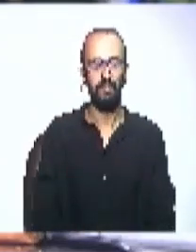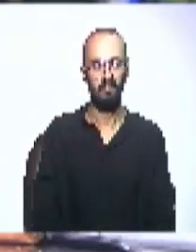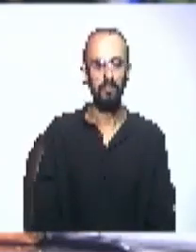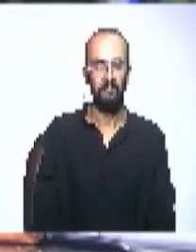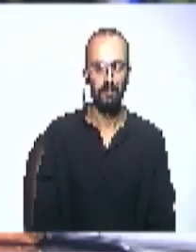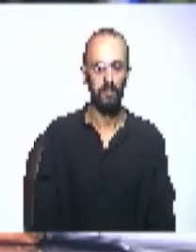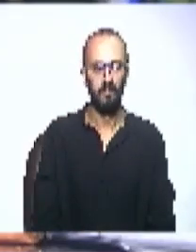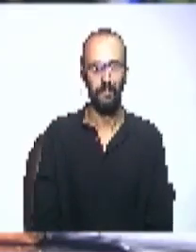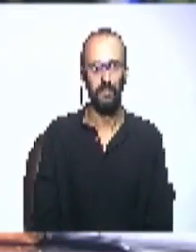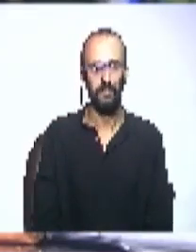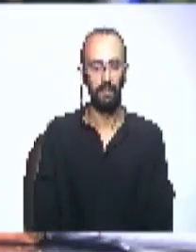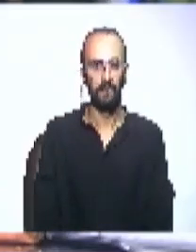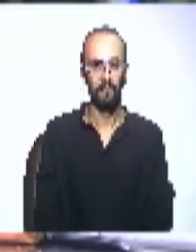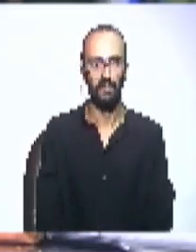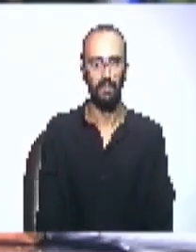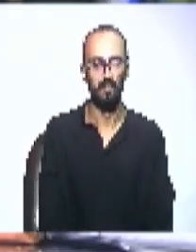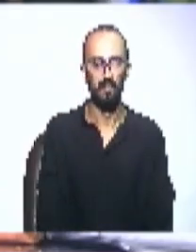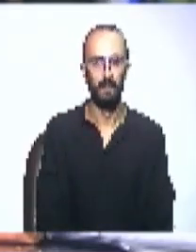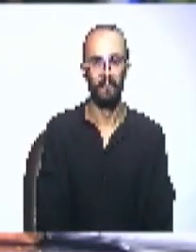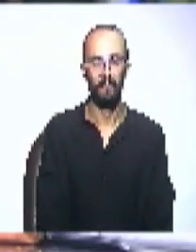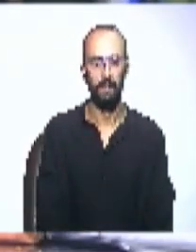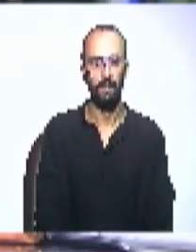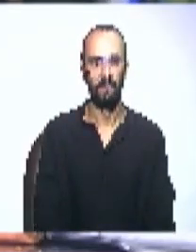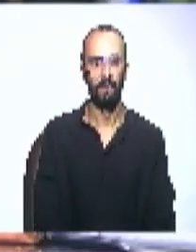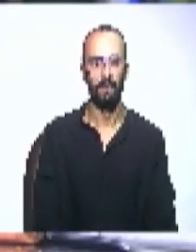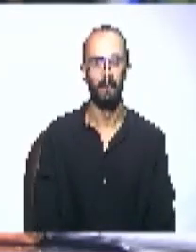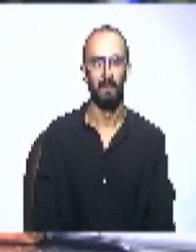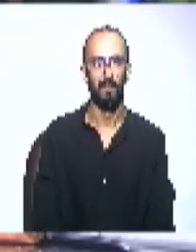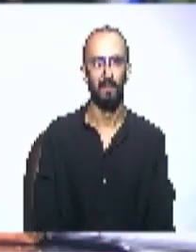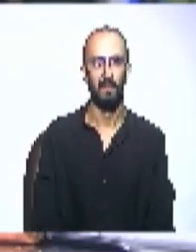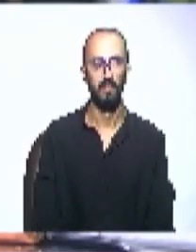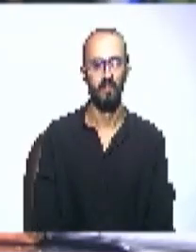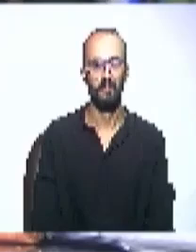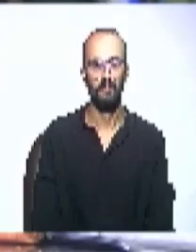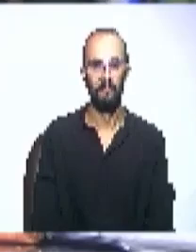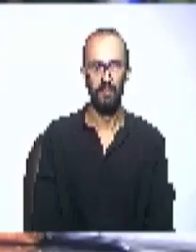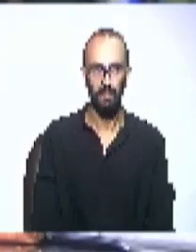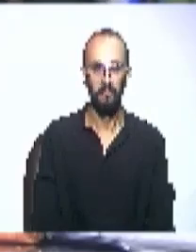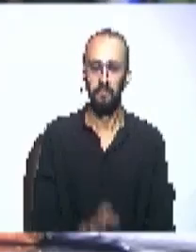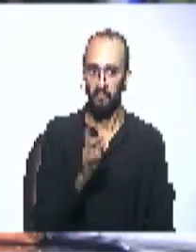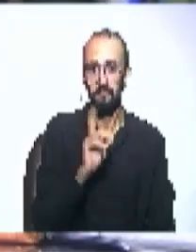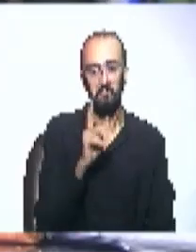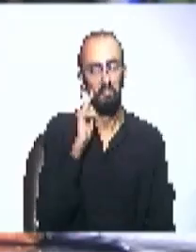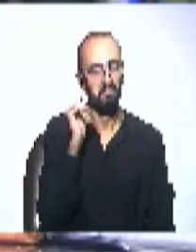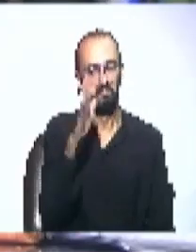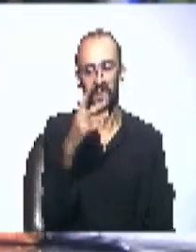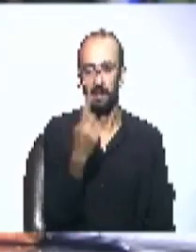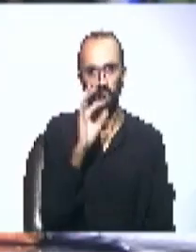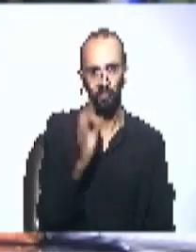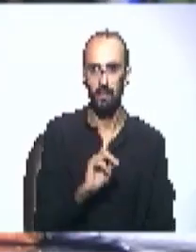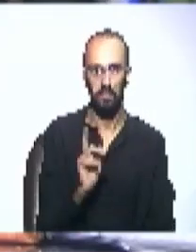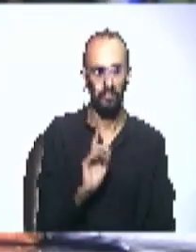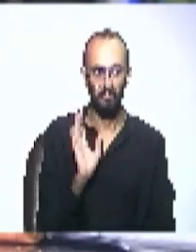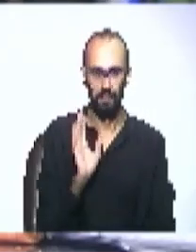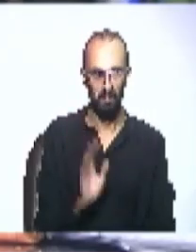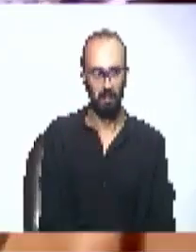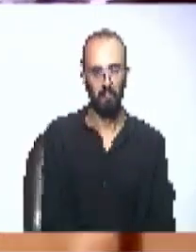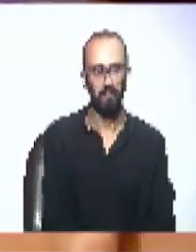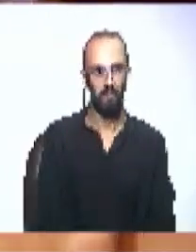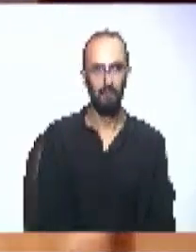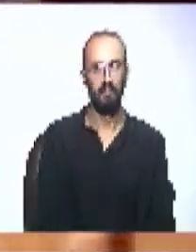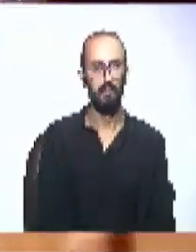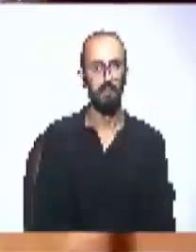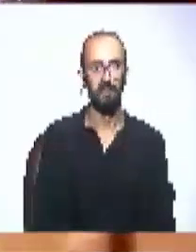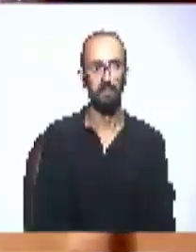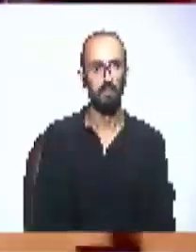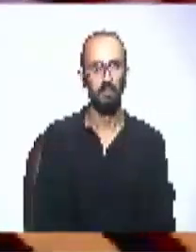على الوش كده تبقى رائعه جدا، يعني ممكن نعمل كده، ممكن وممكن ما نعملش. زي ما احنا زي كده تمام،